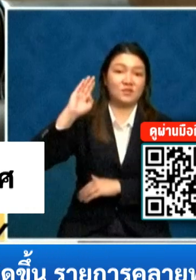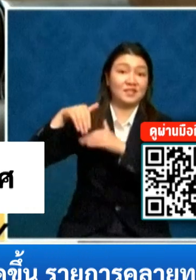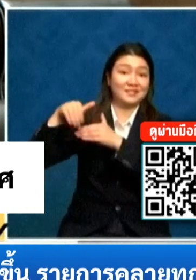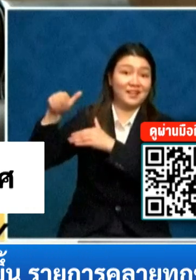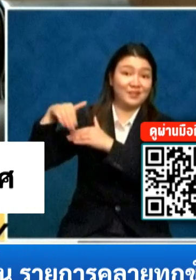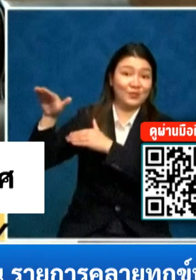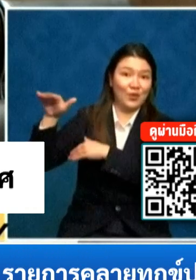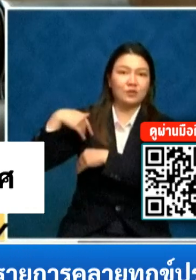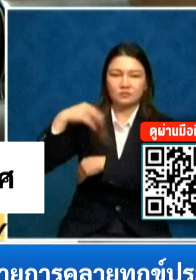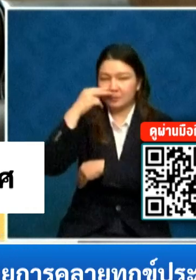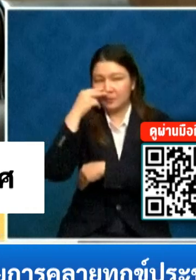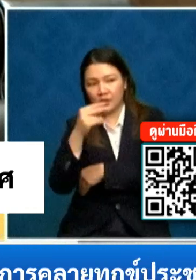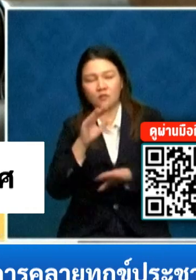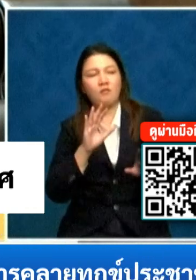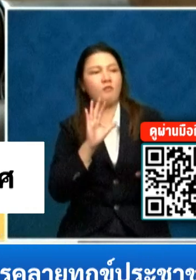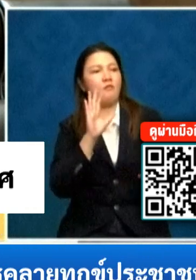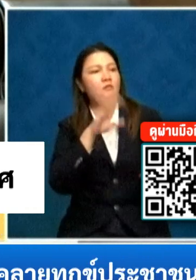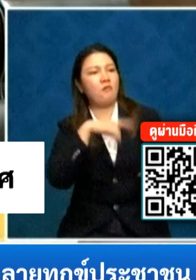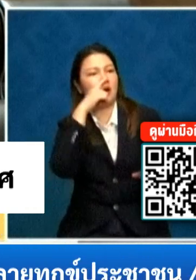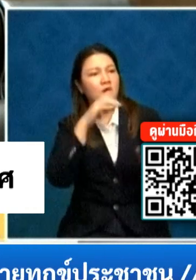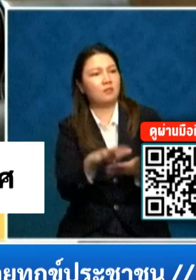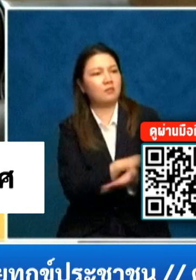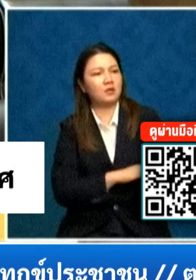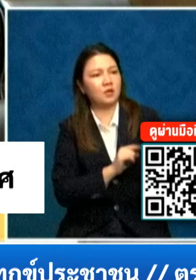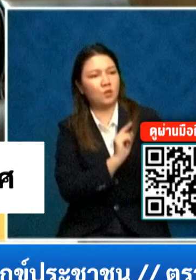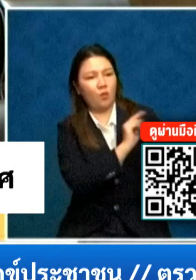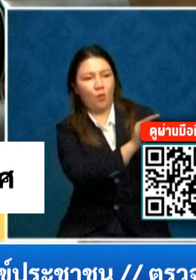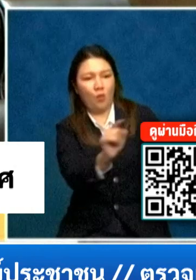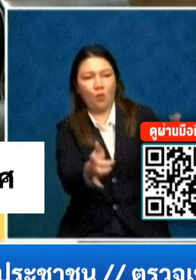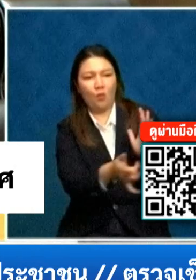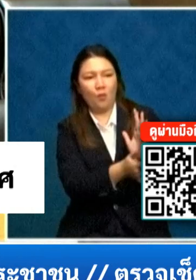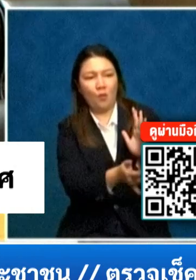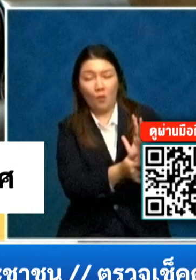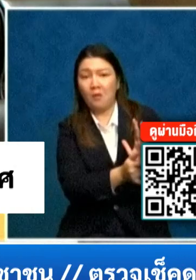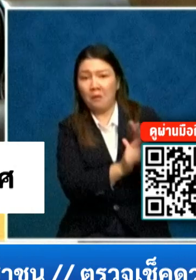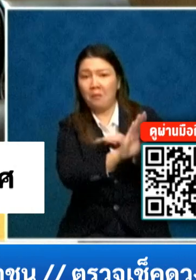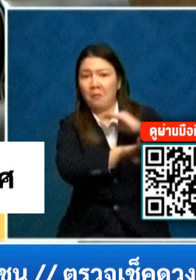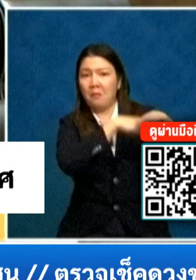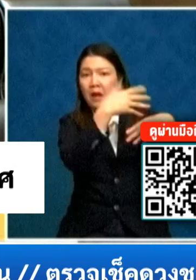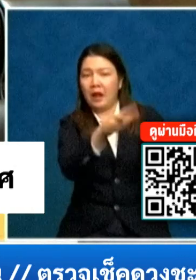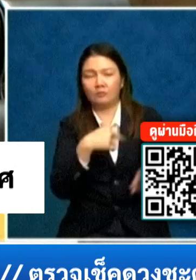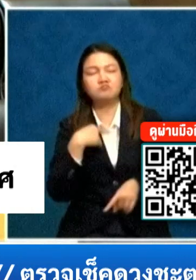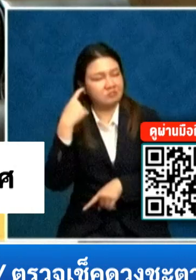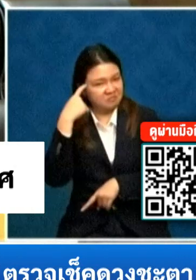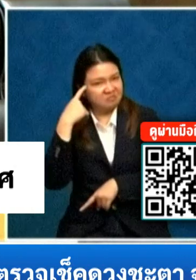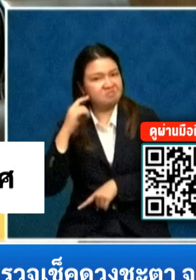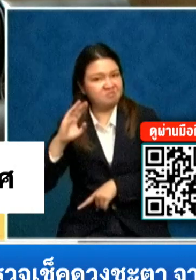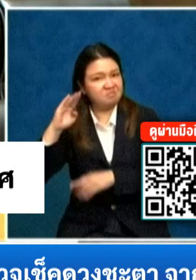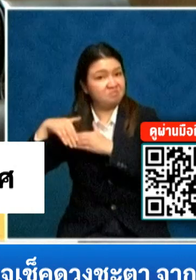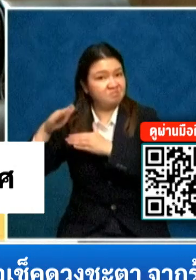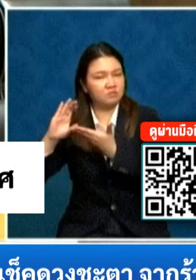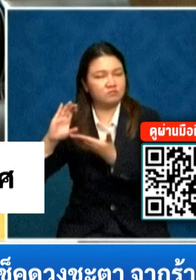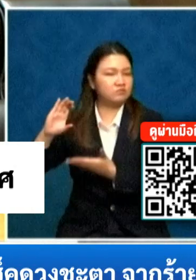ที่มีความเป็นผู้นำในอุตสาหกรรมดิจิทัลเข้ามาลงทุนในประเทศไทยเราอยากให้มี